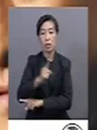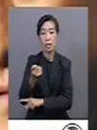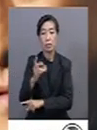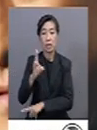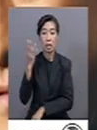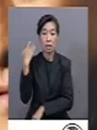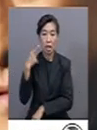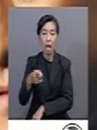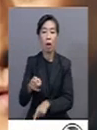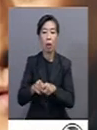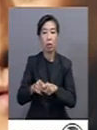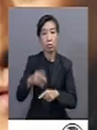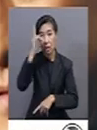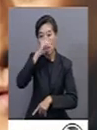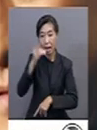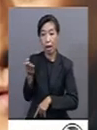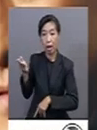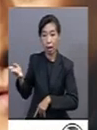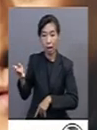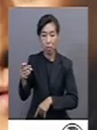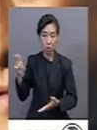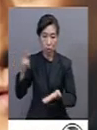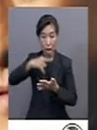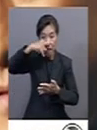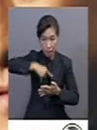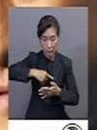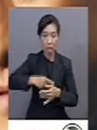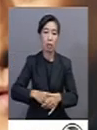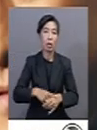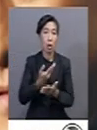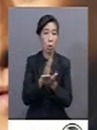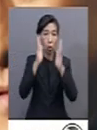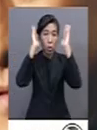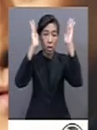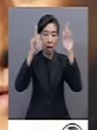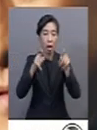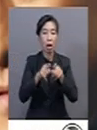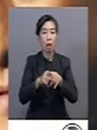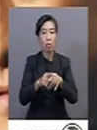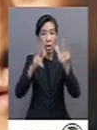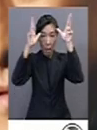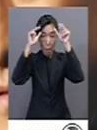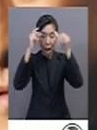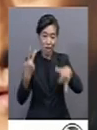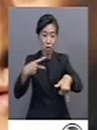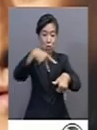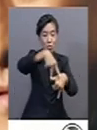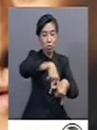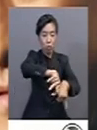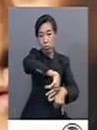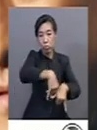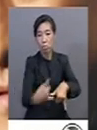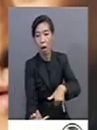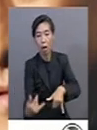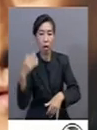าระหว่างที่หลิวเต้าหัวถ่ายทำโฆษณาที่เมืองไทยเกิดอุบัติเหตุที่ไม่คาดคิดครับด้วยการตกจากหลังม้าจนทำให้กระดูก